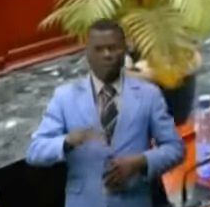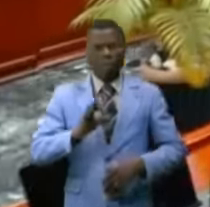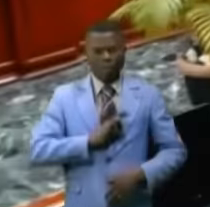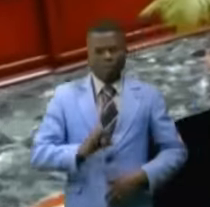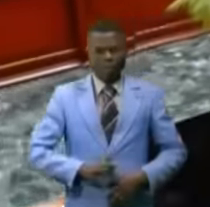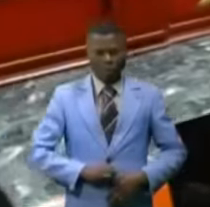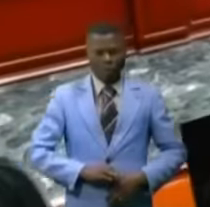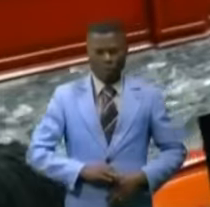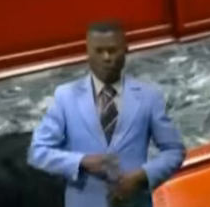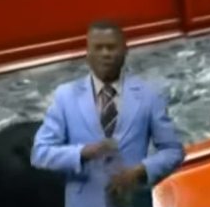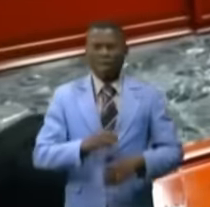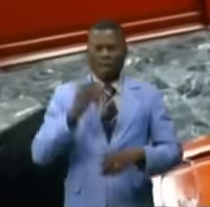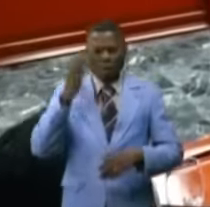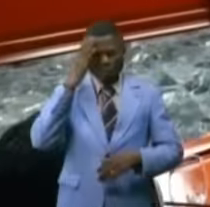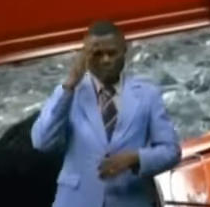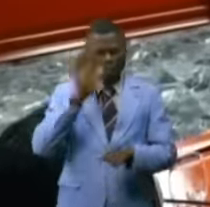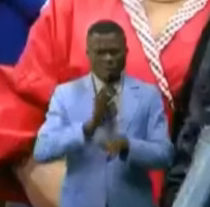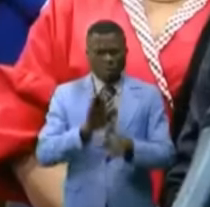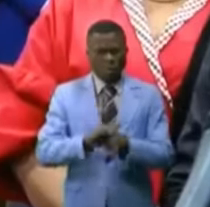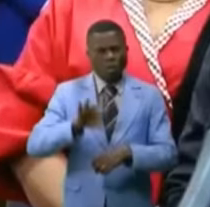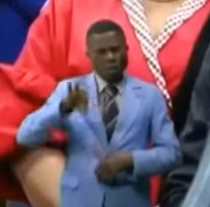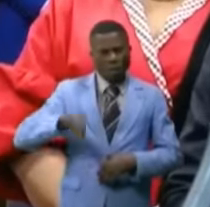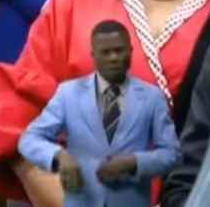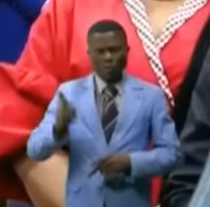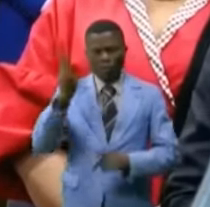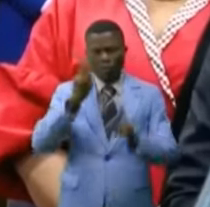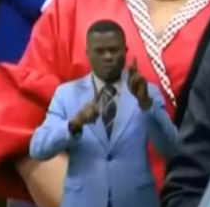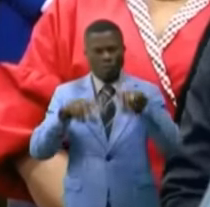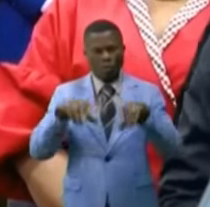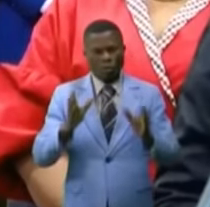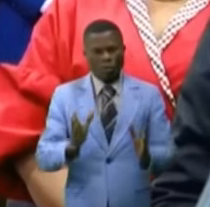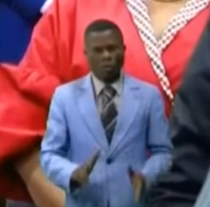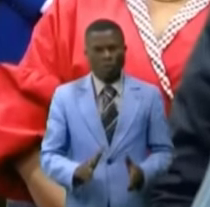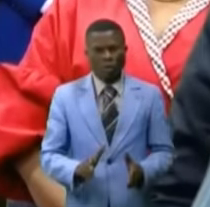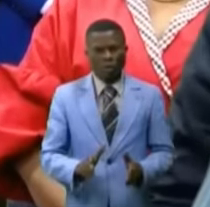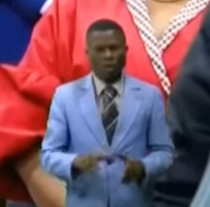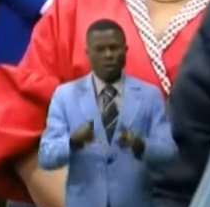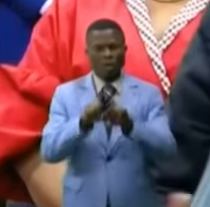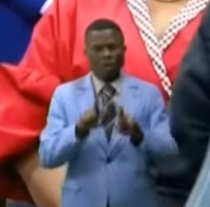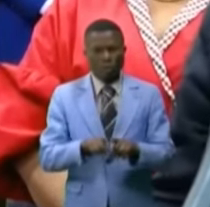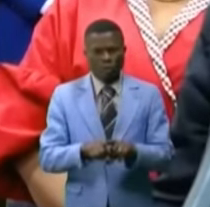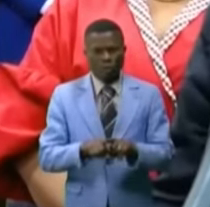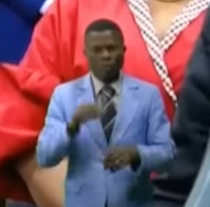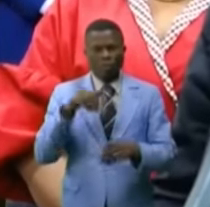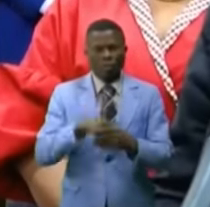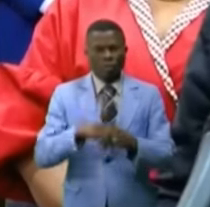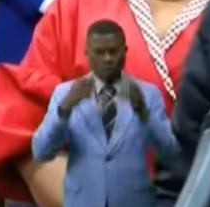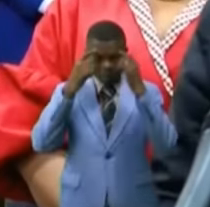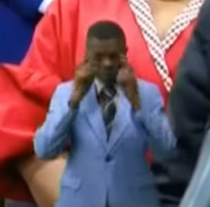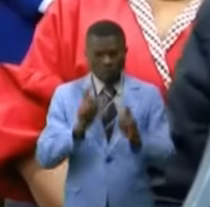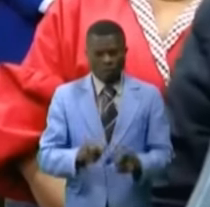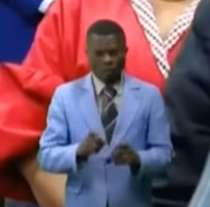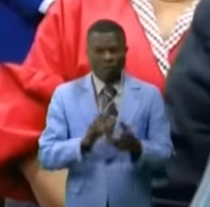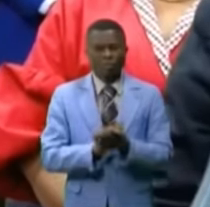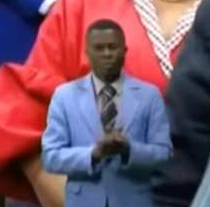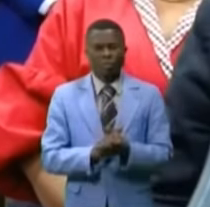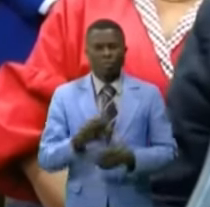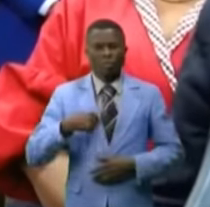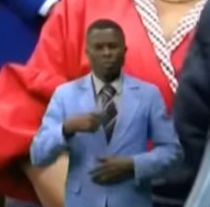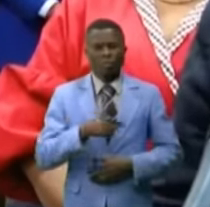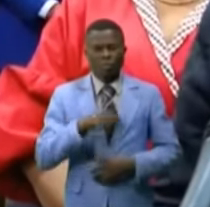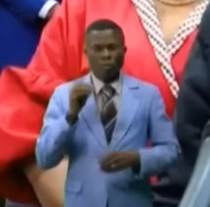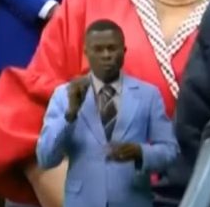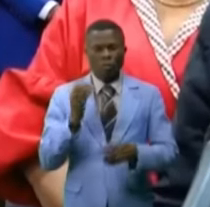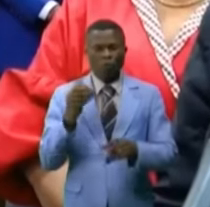cœur le bien-être de tous nos concitoyens. Et au niveau des mesures, elles vont être encore